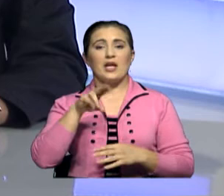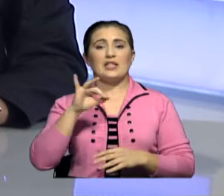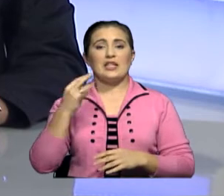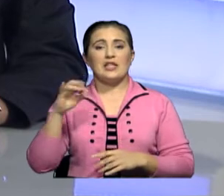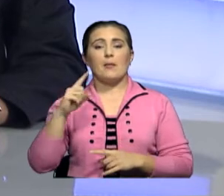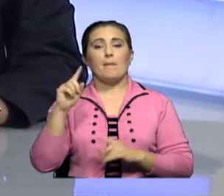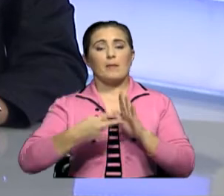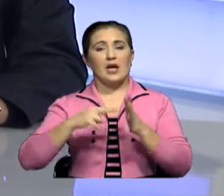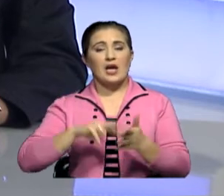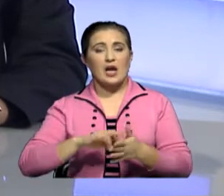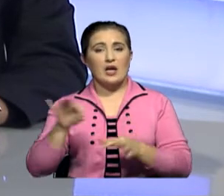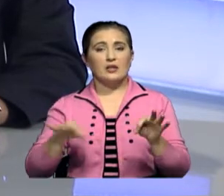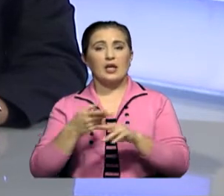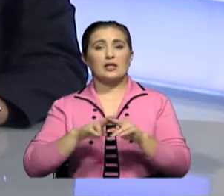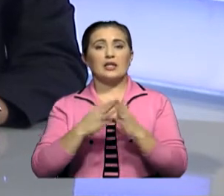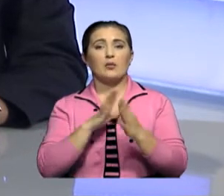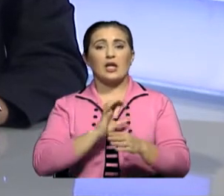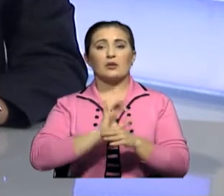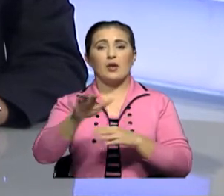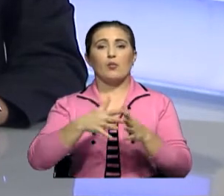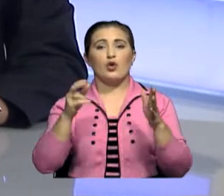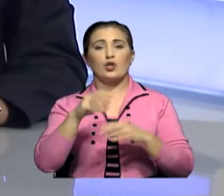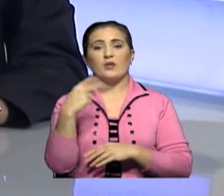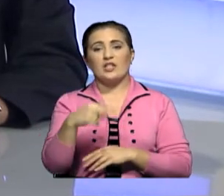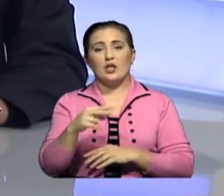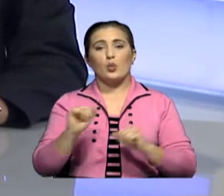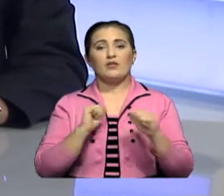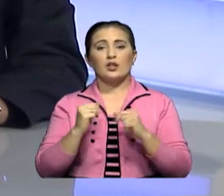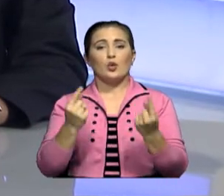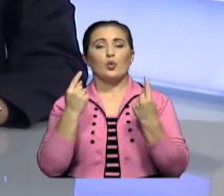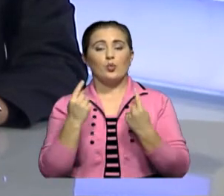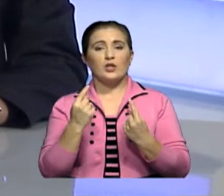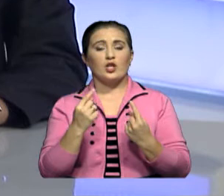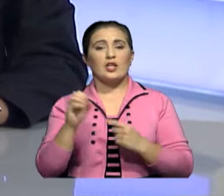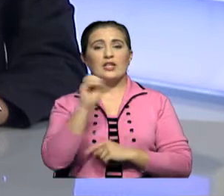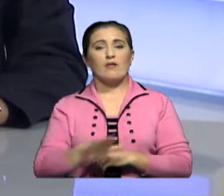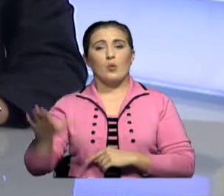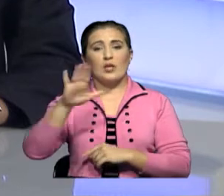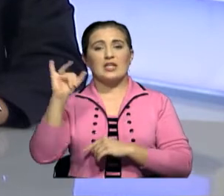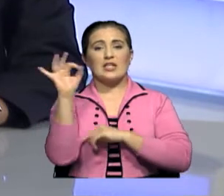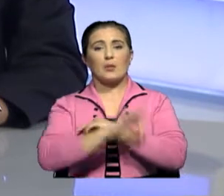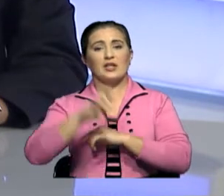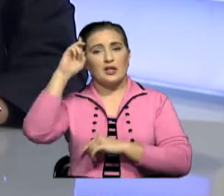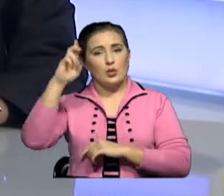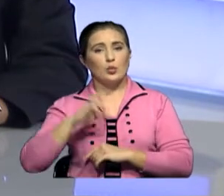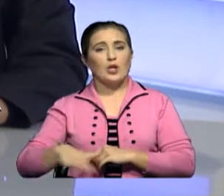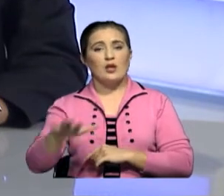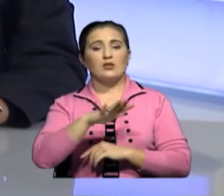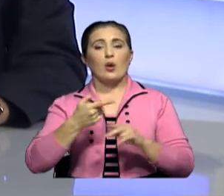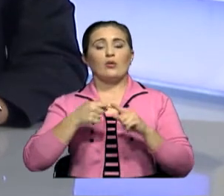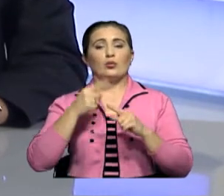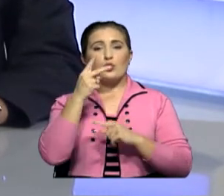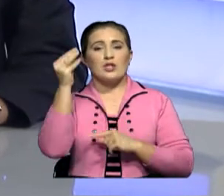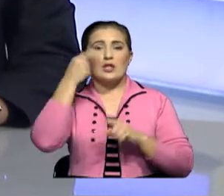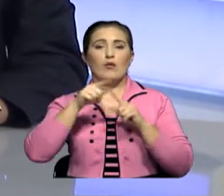проект книга было отправлено более чем 20 руководителям крупнейших европейских и западных государств точки зрения того что